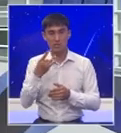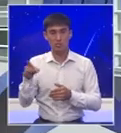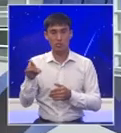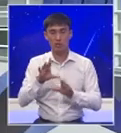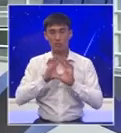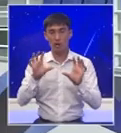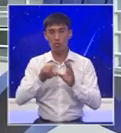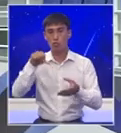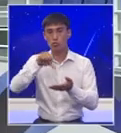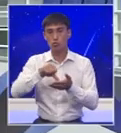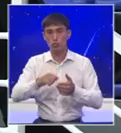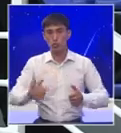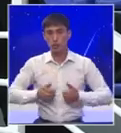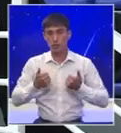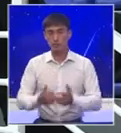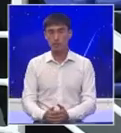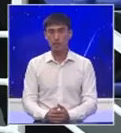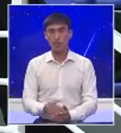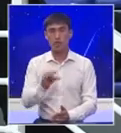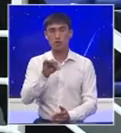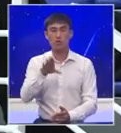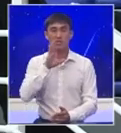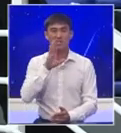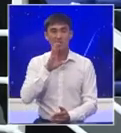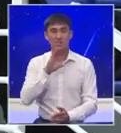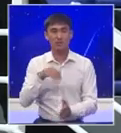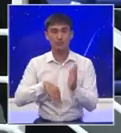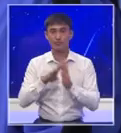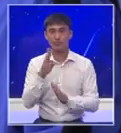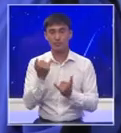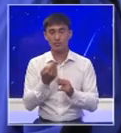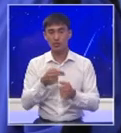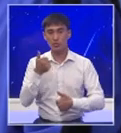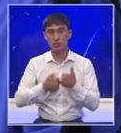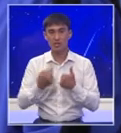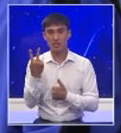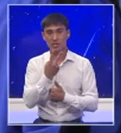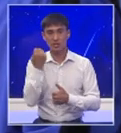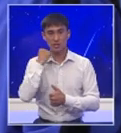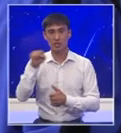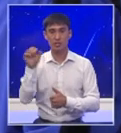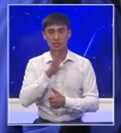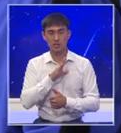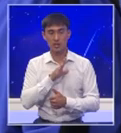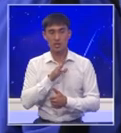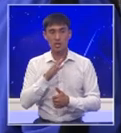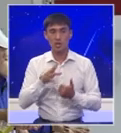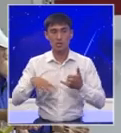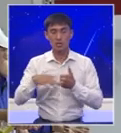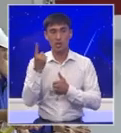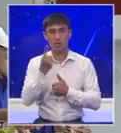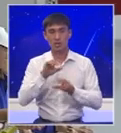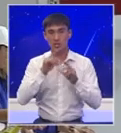Республикасының волейболына үлес қосқым келеді. Жетісулық қыздар да жарап тұр. Олар бұл турнирдегі екінші жеңісіне қол жеткізді. Жерлестеріміз